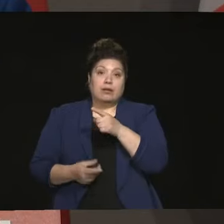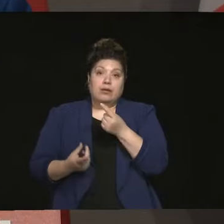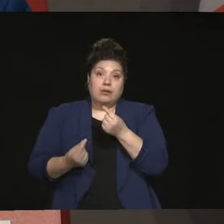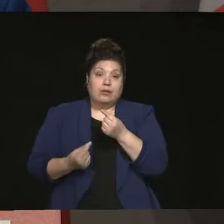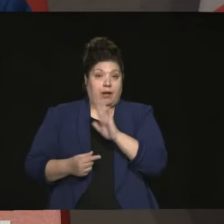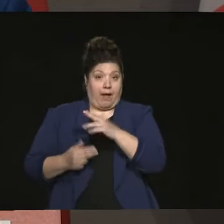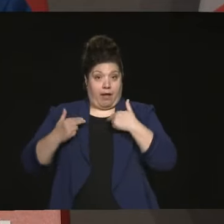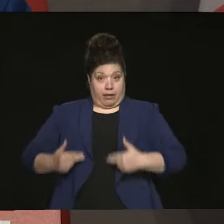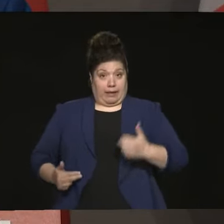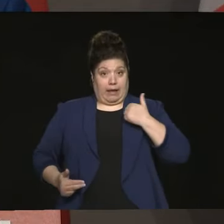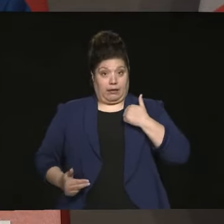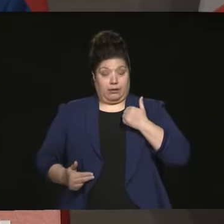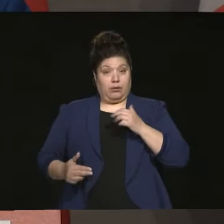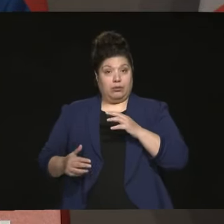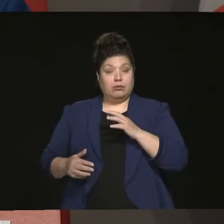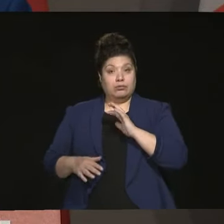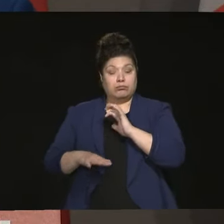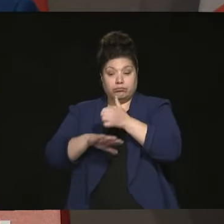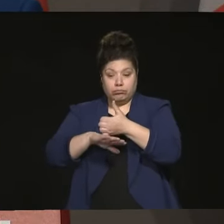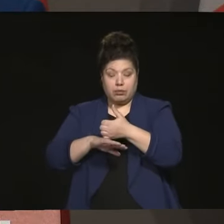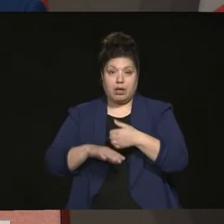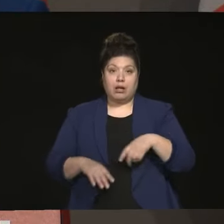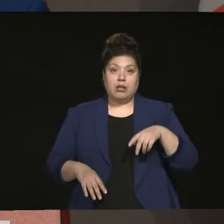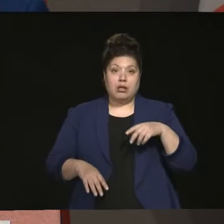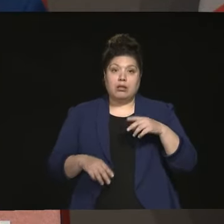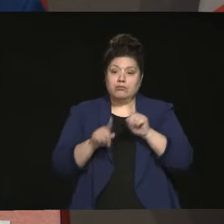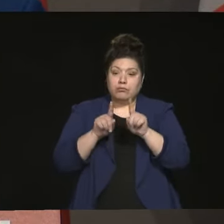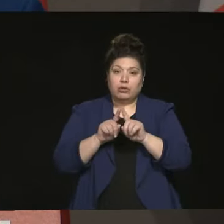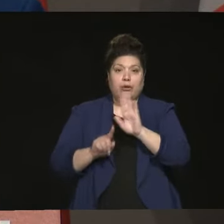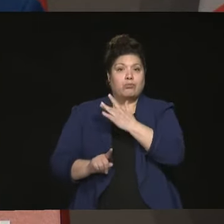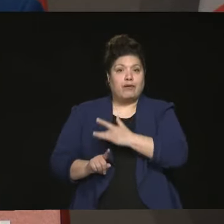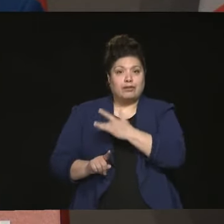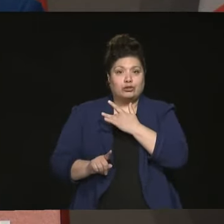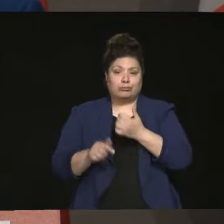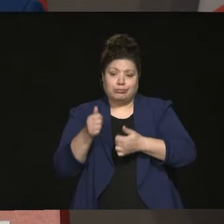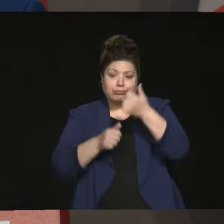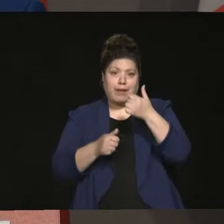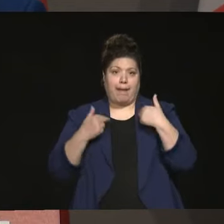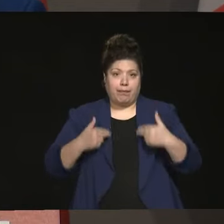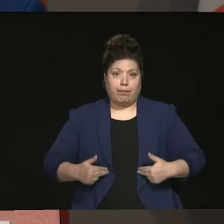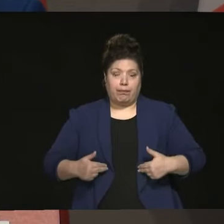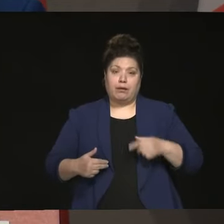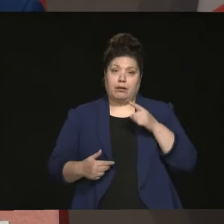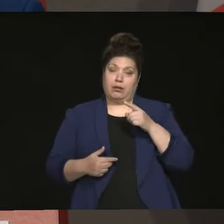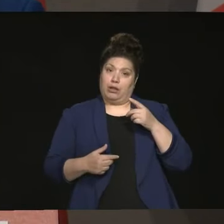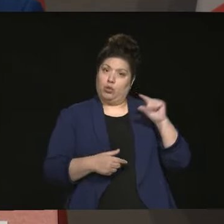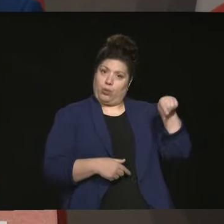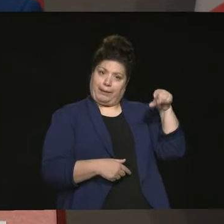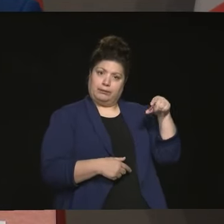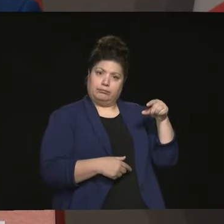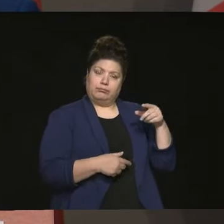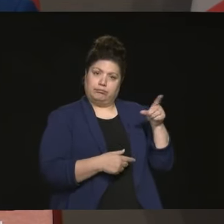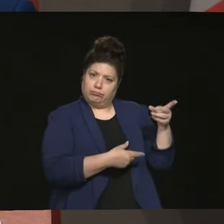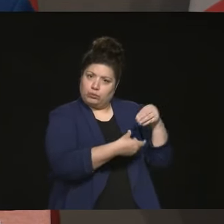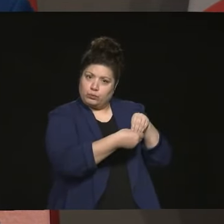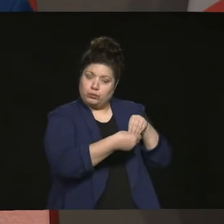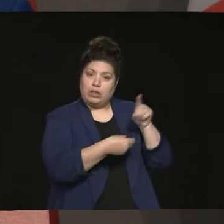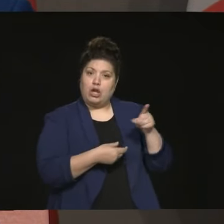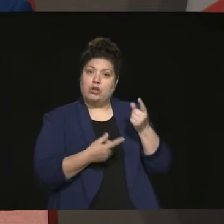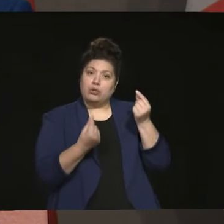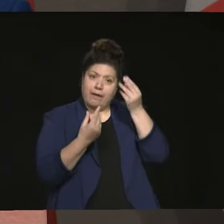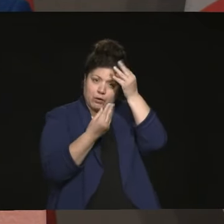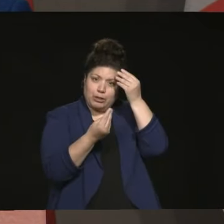des and différentes public health provinces, dont agencies le from various Québec, provinces, pour including Quebec, partager is going ces well. informations pour faire en sorte Information que is being par la shared suite, in le order to gouvernement du ensure Québec en that the